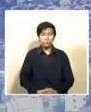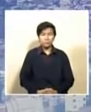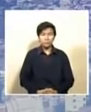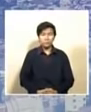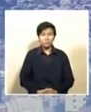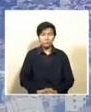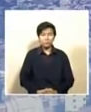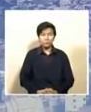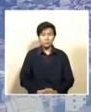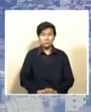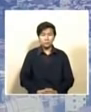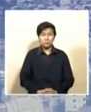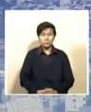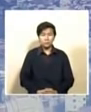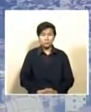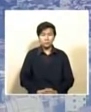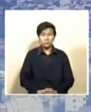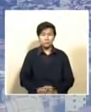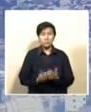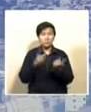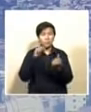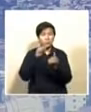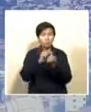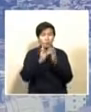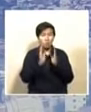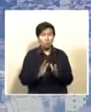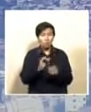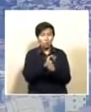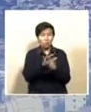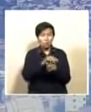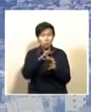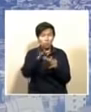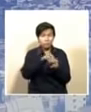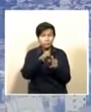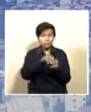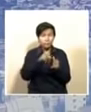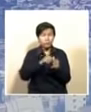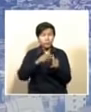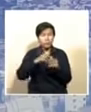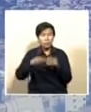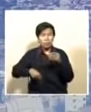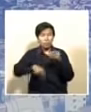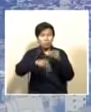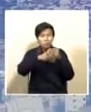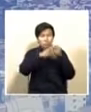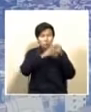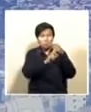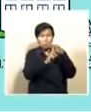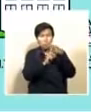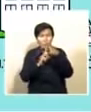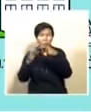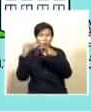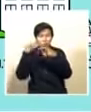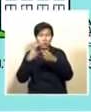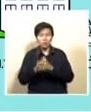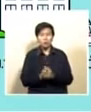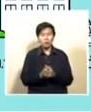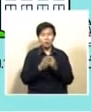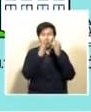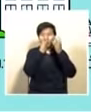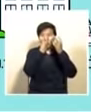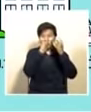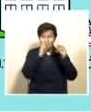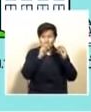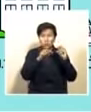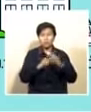นต่อวันอันนี้เรากระจายทั่วประเทศนะครับตั้งแต่โรงพยาบาลในสังกัดกระทรวงสาธารณสุขก็ได้ 800,000 อันนี้ตั้ง